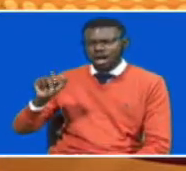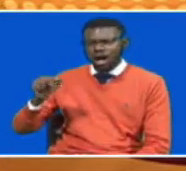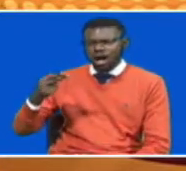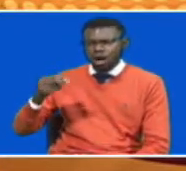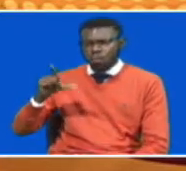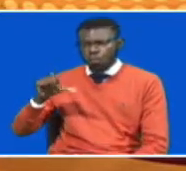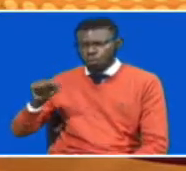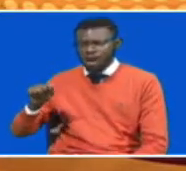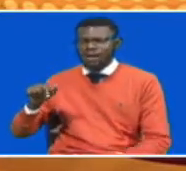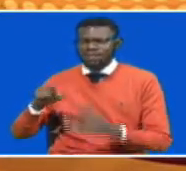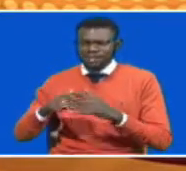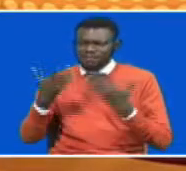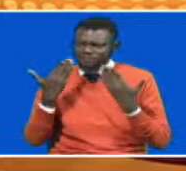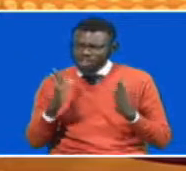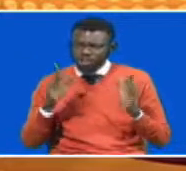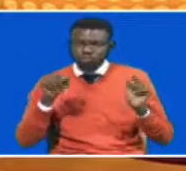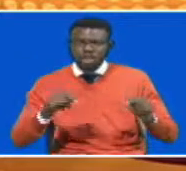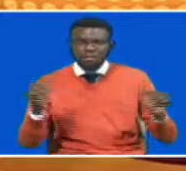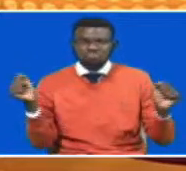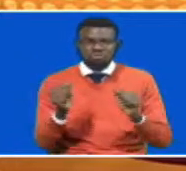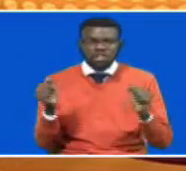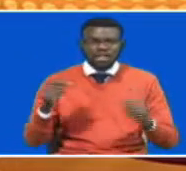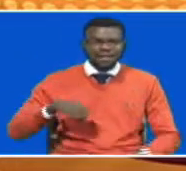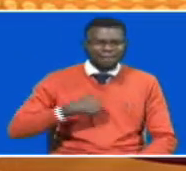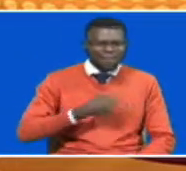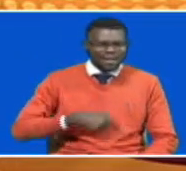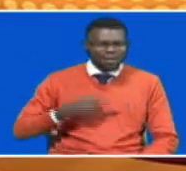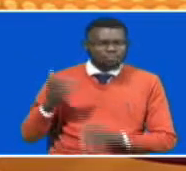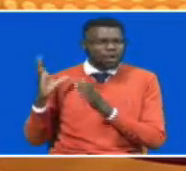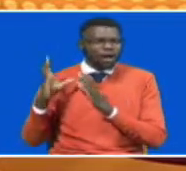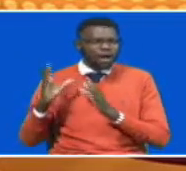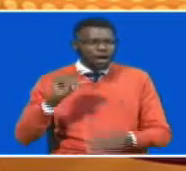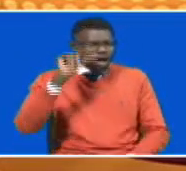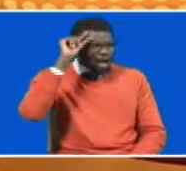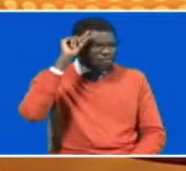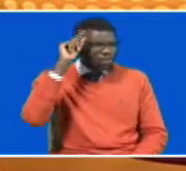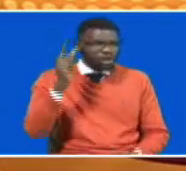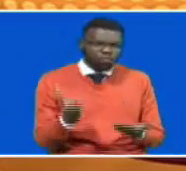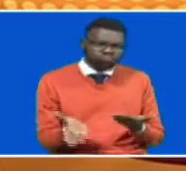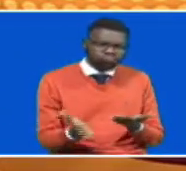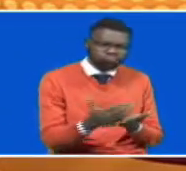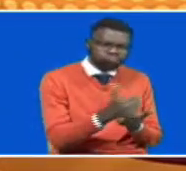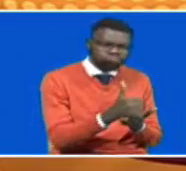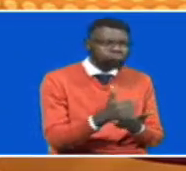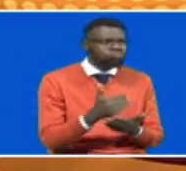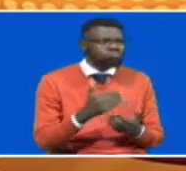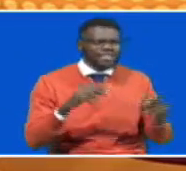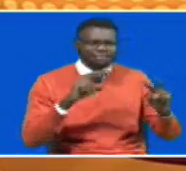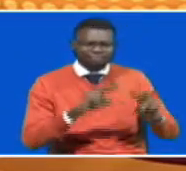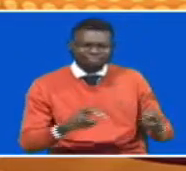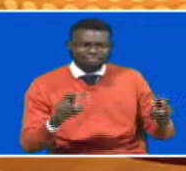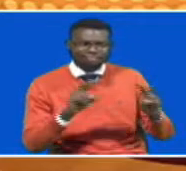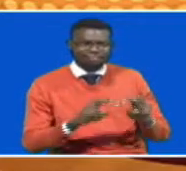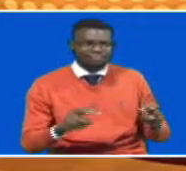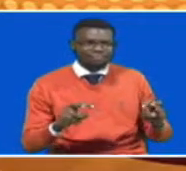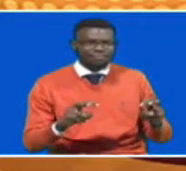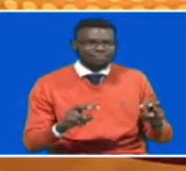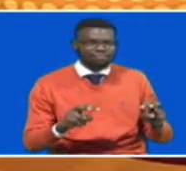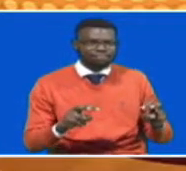katika makafani ya hospitali kuu ya Malindi, kaunti ya Kilifi. Serikali inakusanya chembe chembe za kufanyiwa uchunguzi